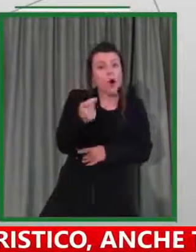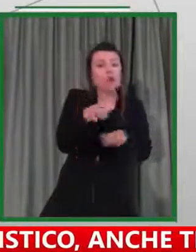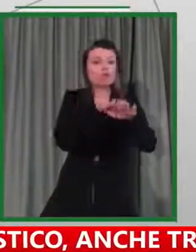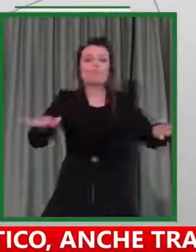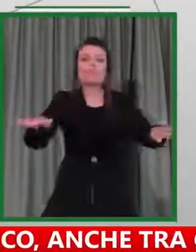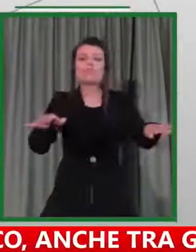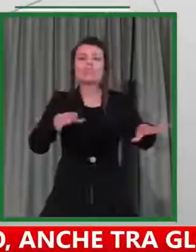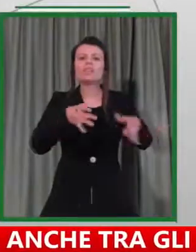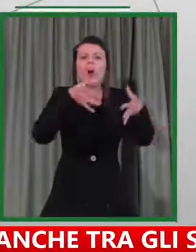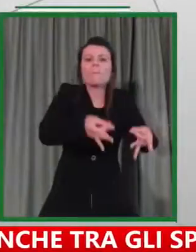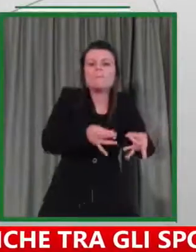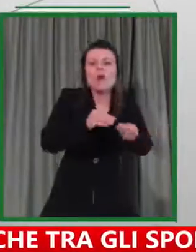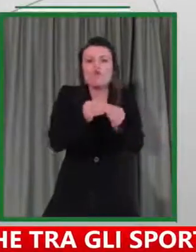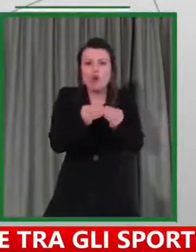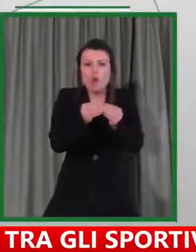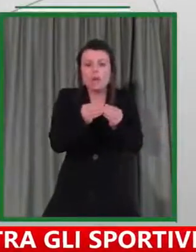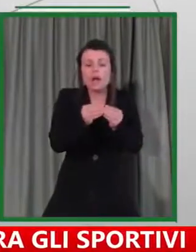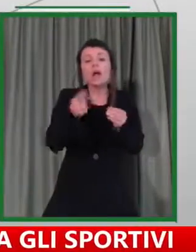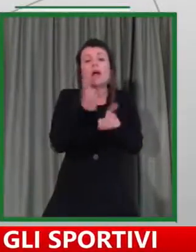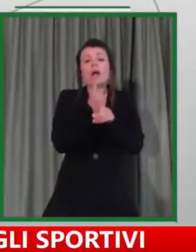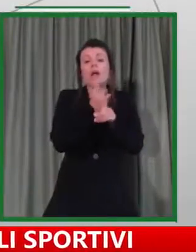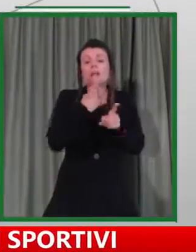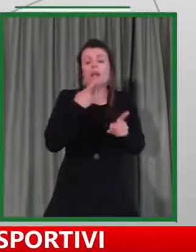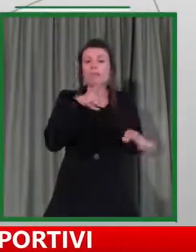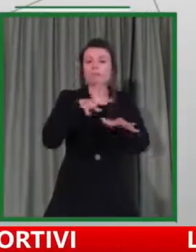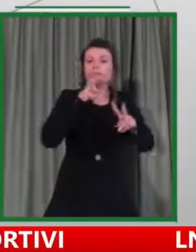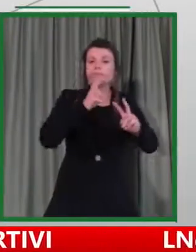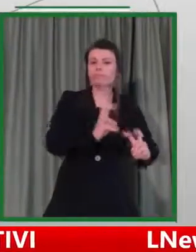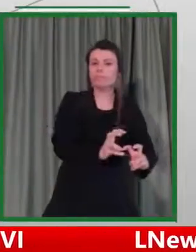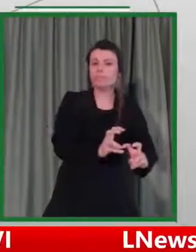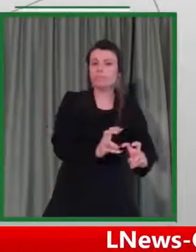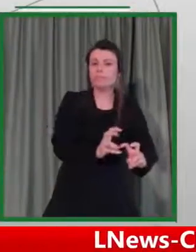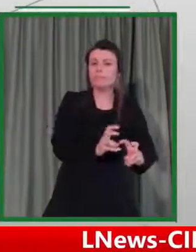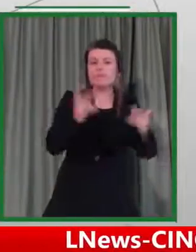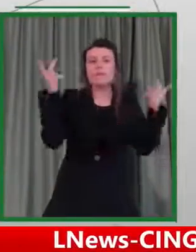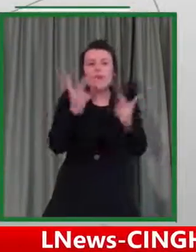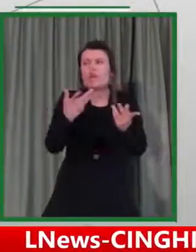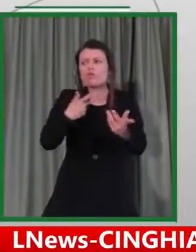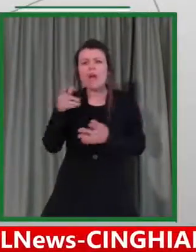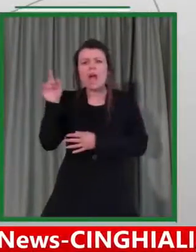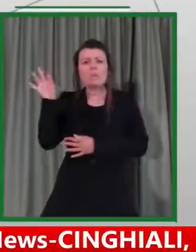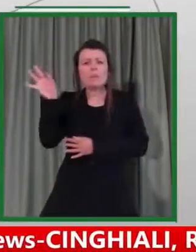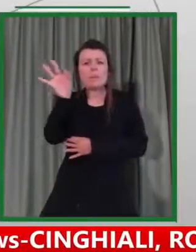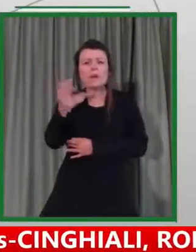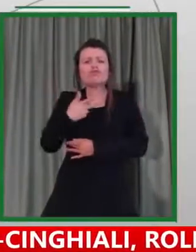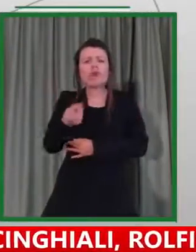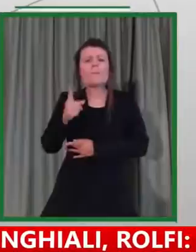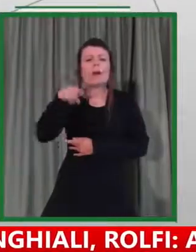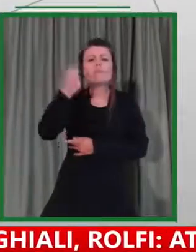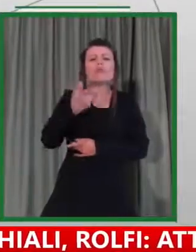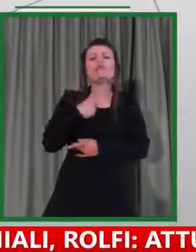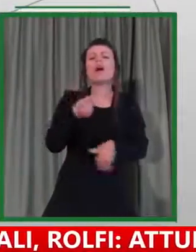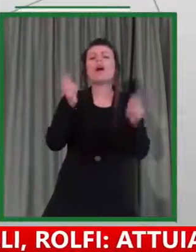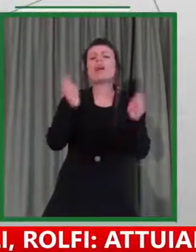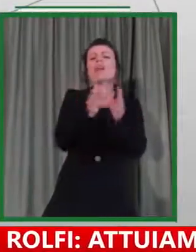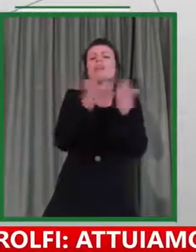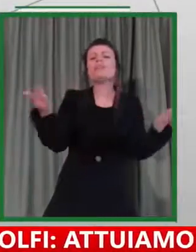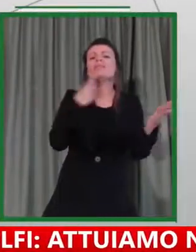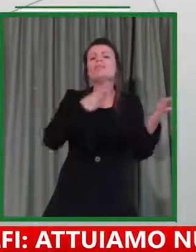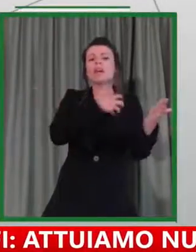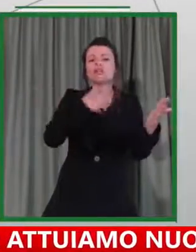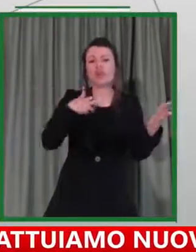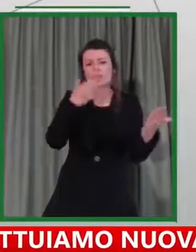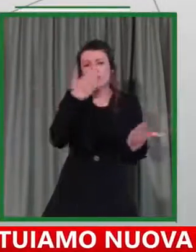poi insieme pubblicate su riviste scientifiche apposite, fanno sì che